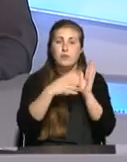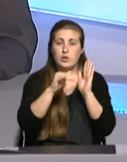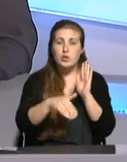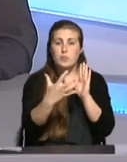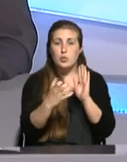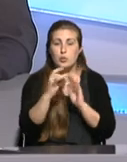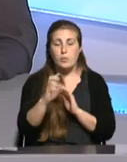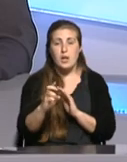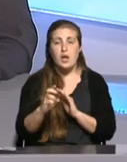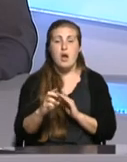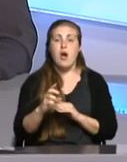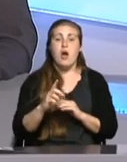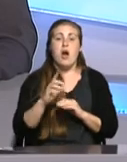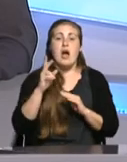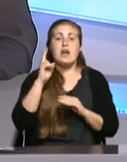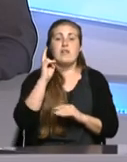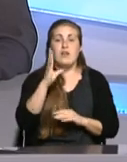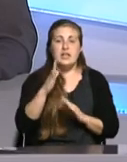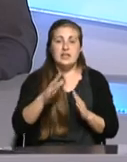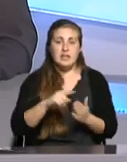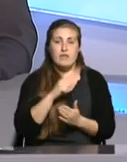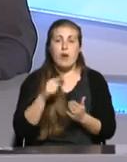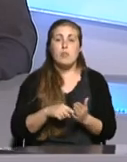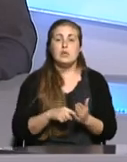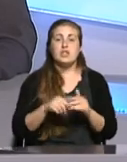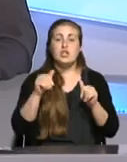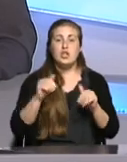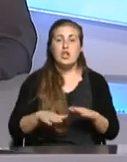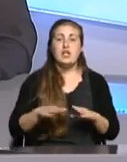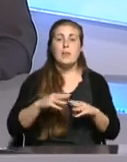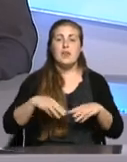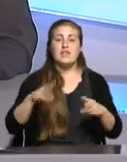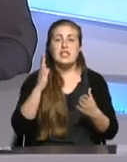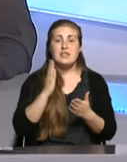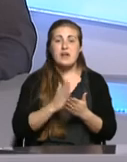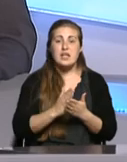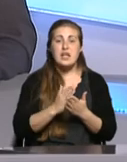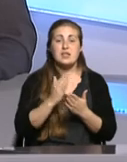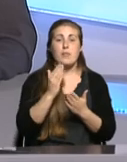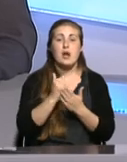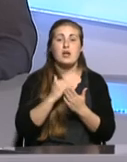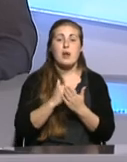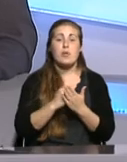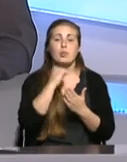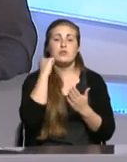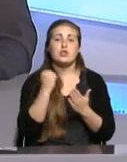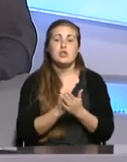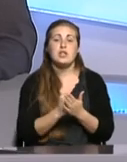квартирный вопрос решение правительства есть программы утверждены